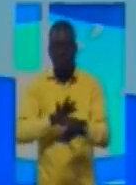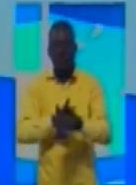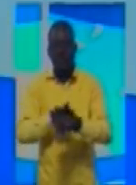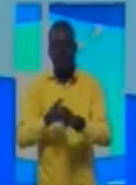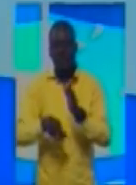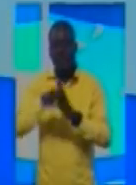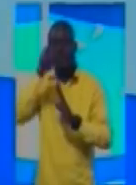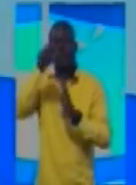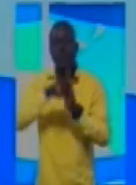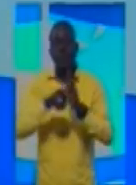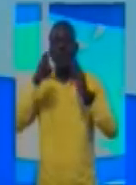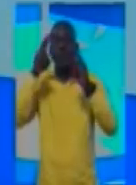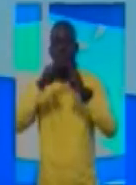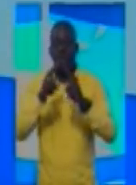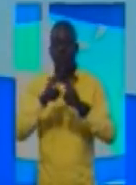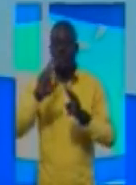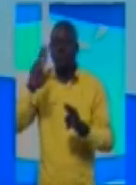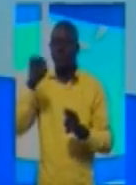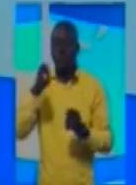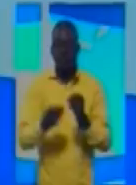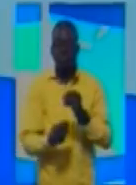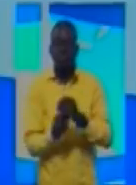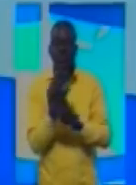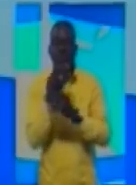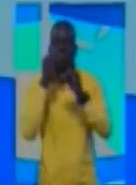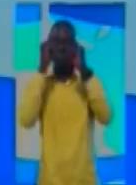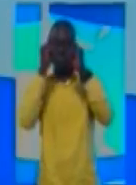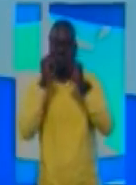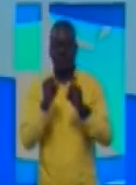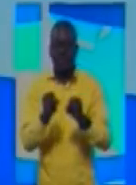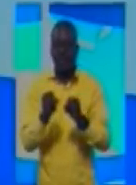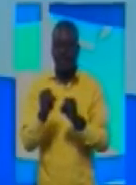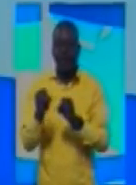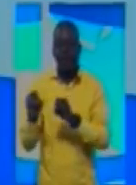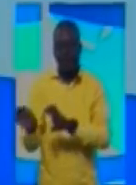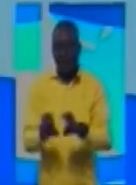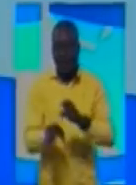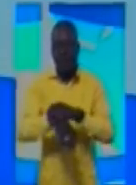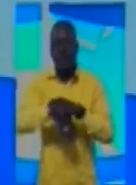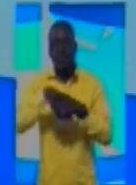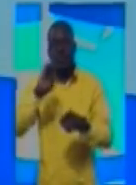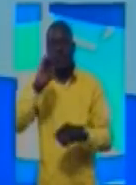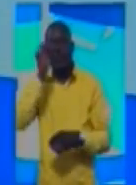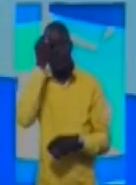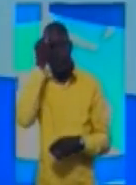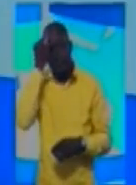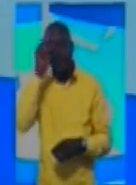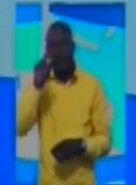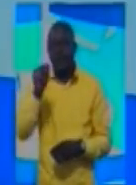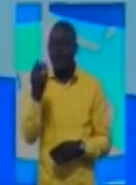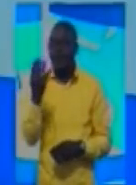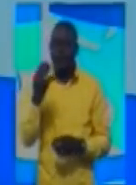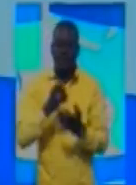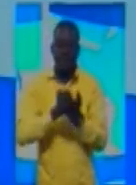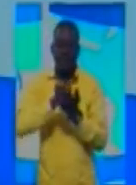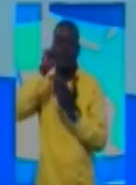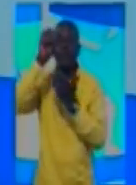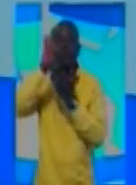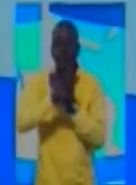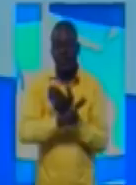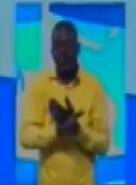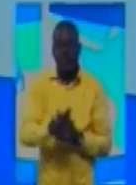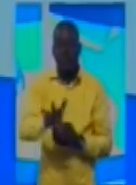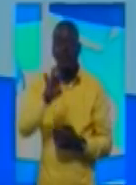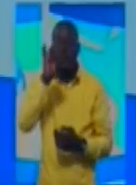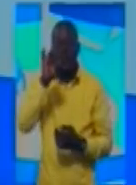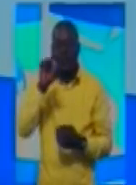rural. La troisième promotion de l'Institut effectue sa sortie officielle ce 24 septembre. Nous la